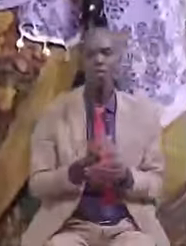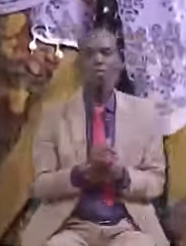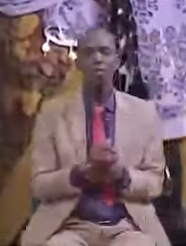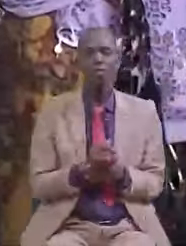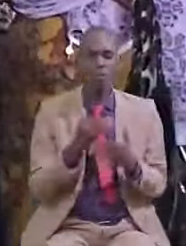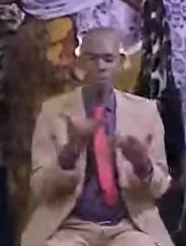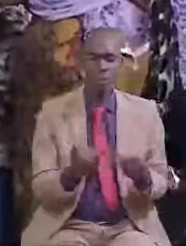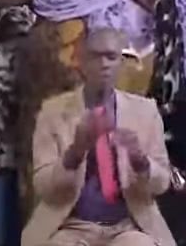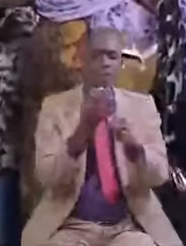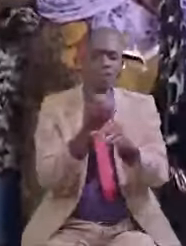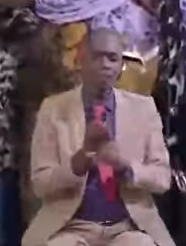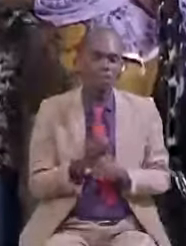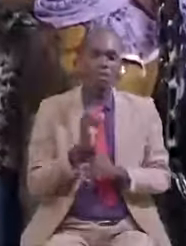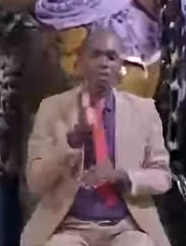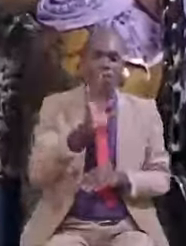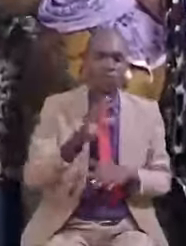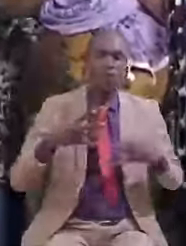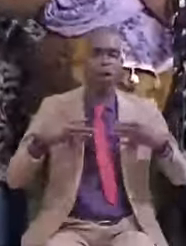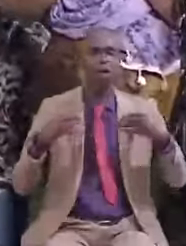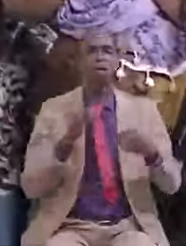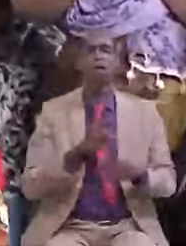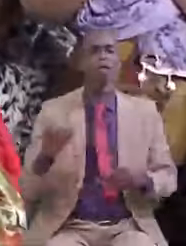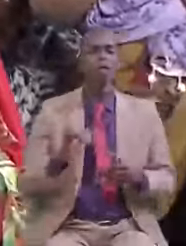Recevez votre guérison.